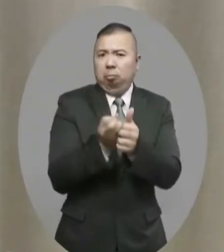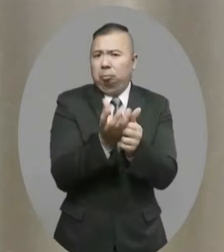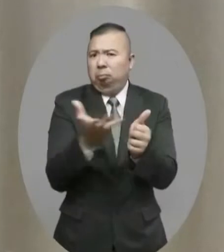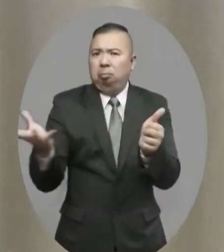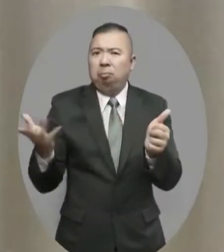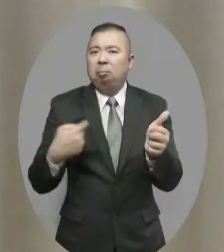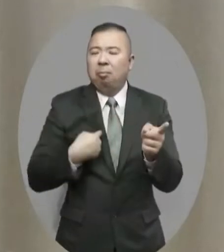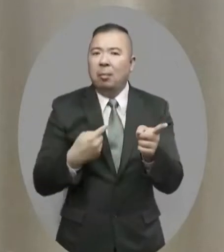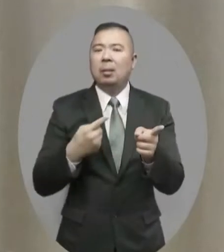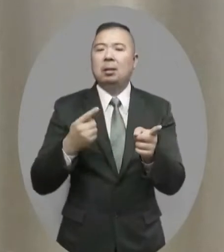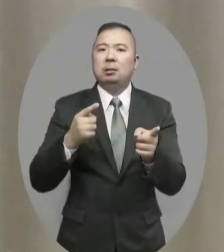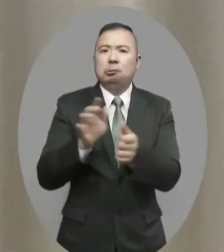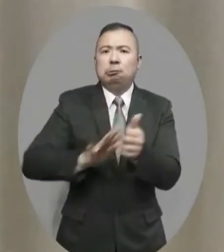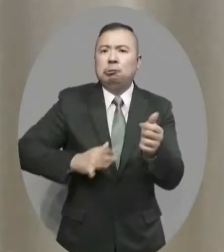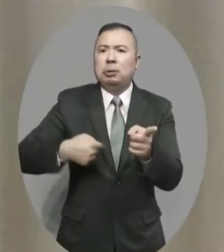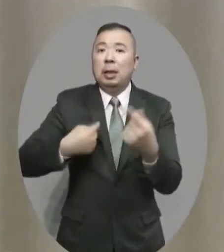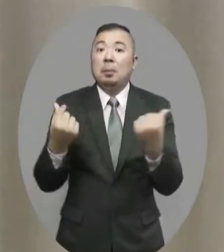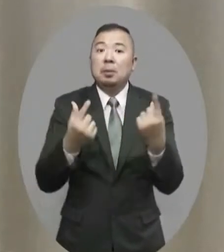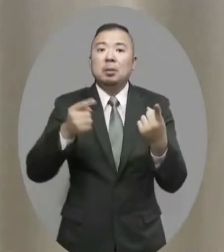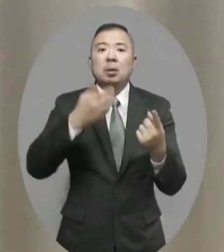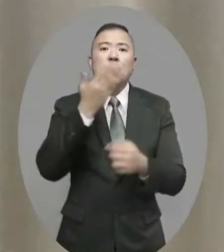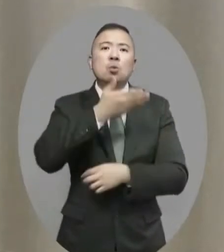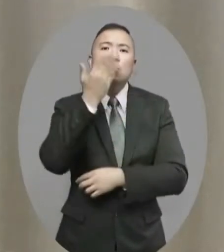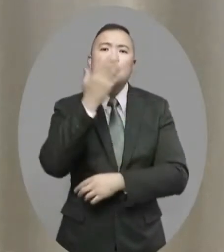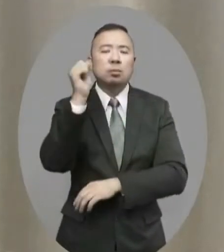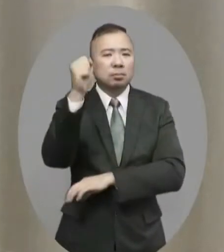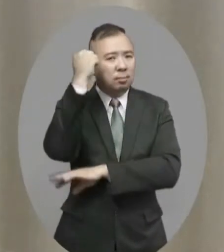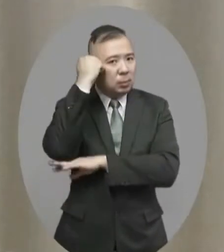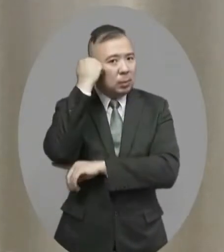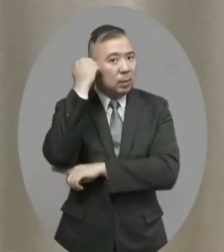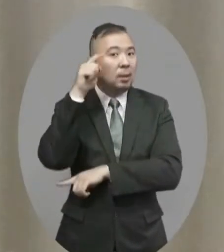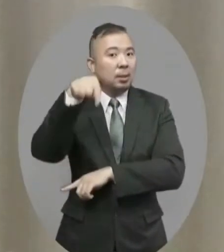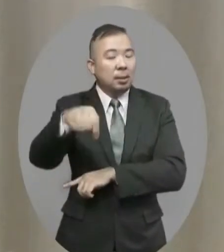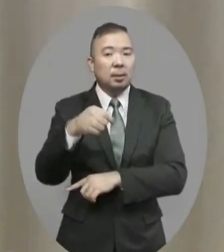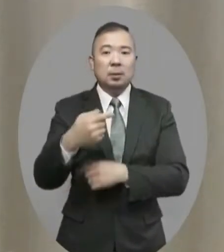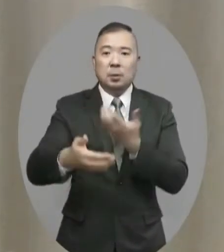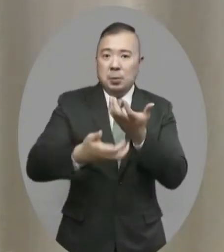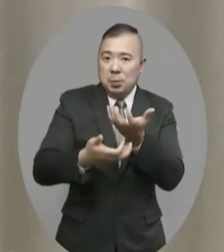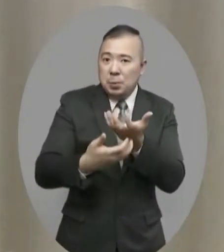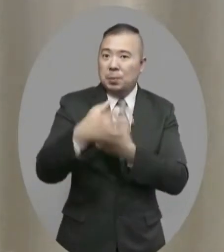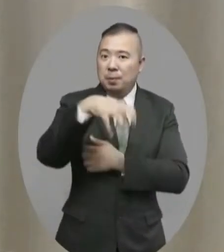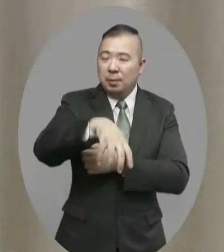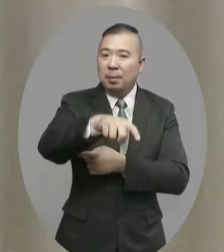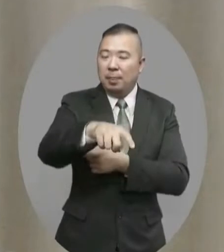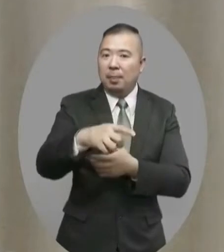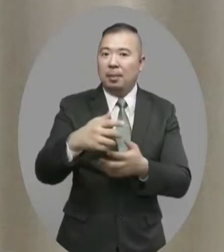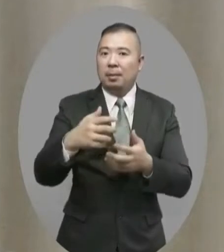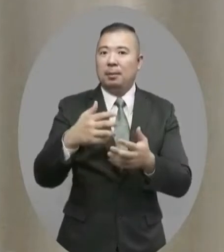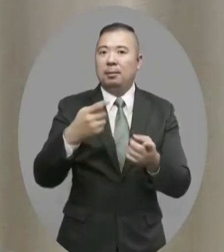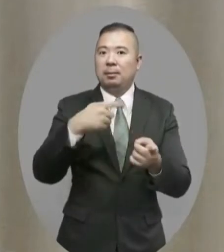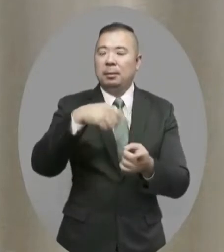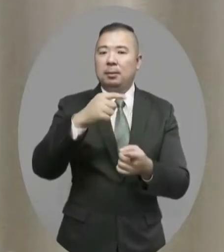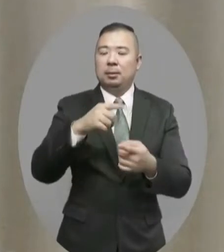大的住宿跟餐饮从业人员，我们统计了一下，他就有